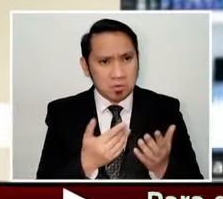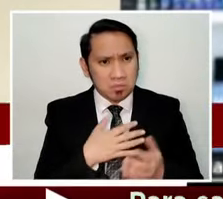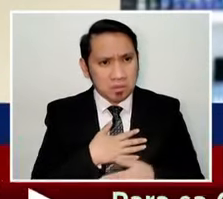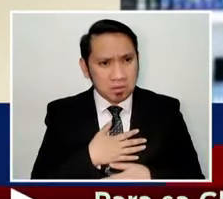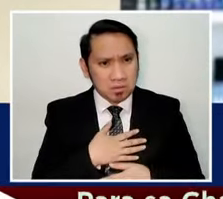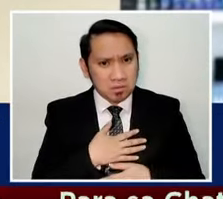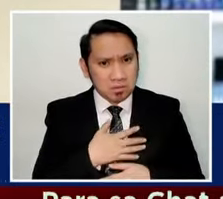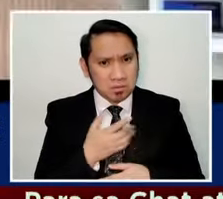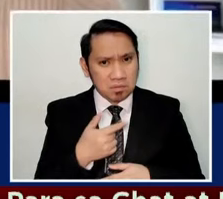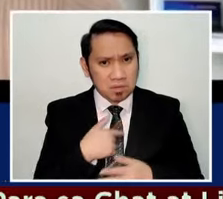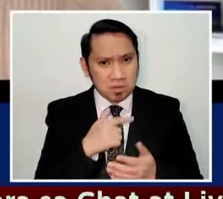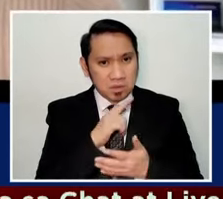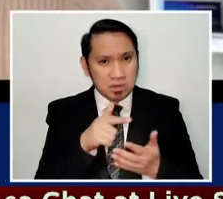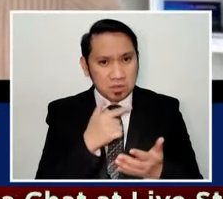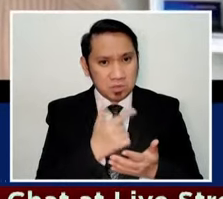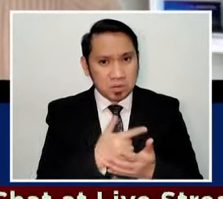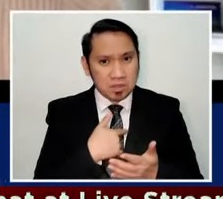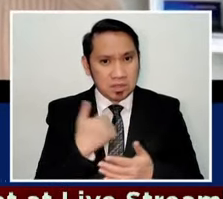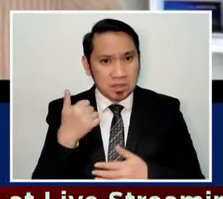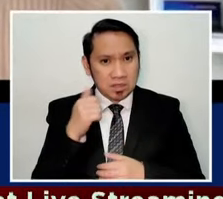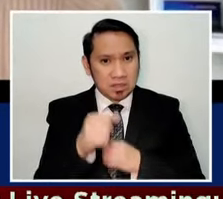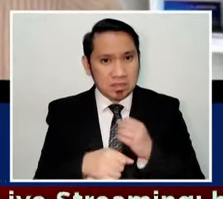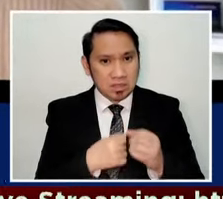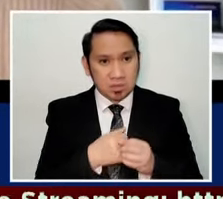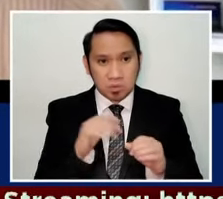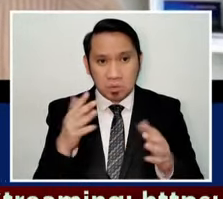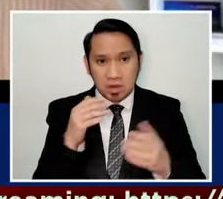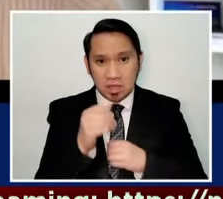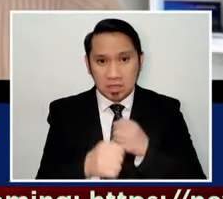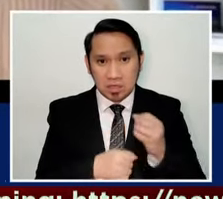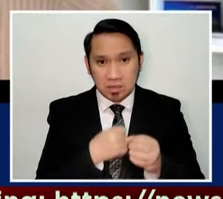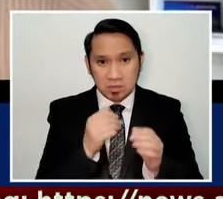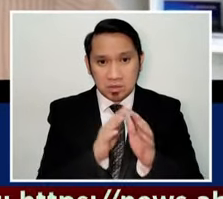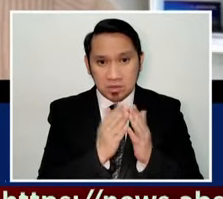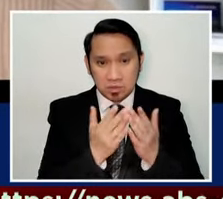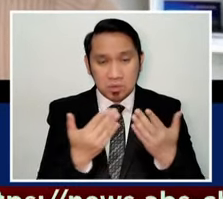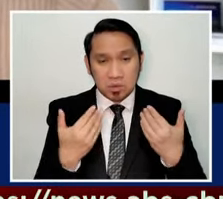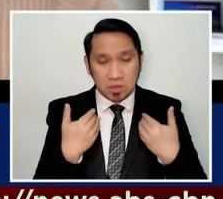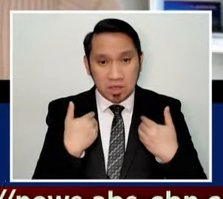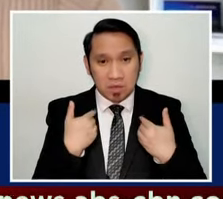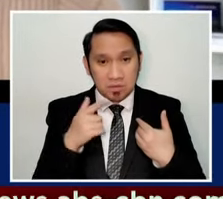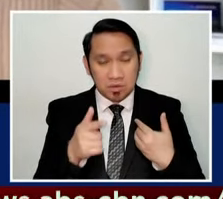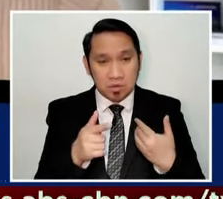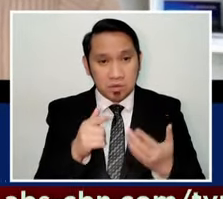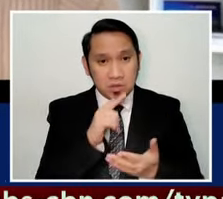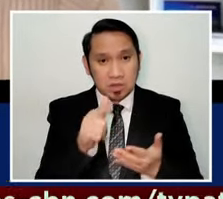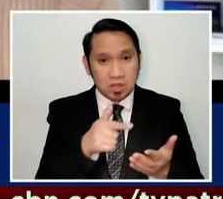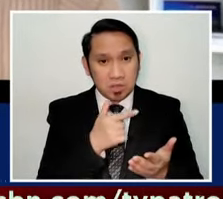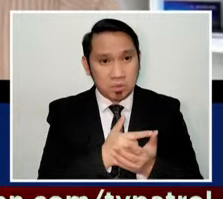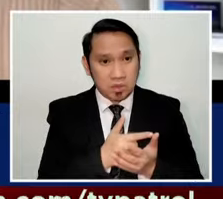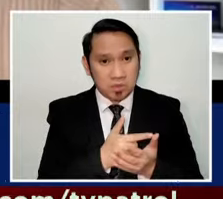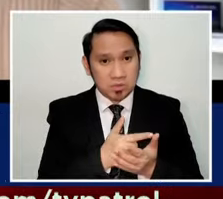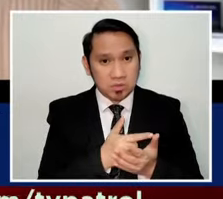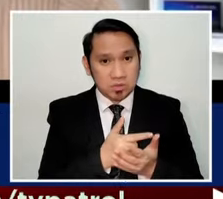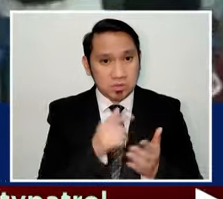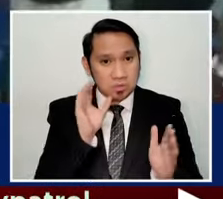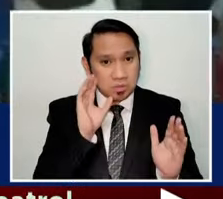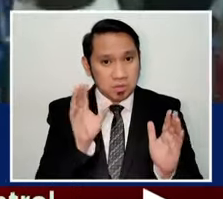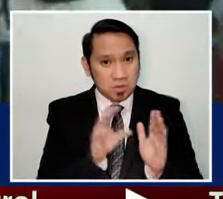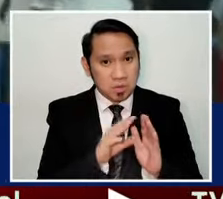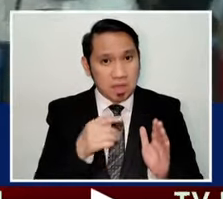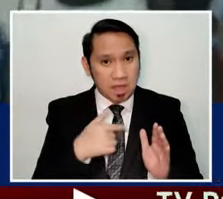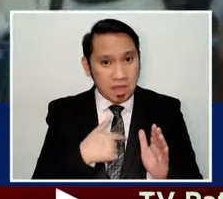I graduated 10 years ago. Kung wala kang yearbook, do you have your graduation photo? Sabi ko, again, sir, I graduated 10 years